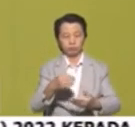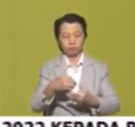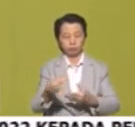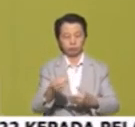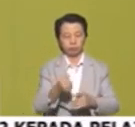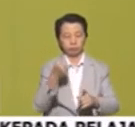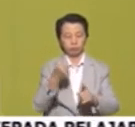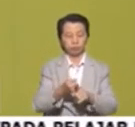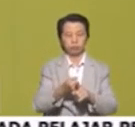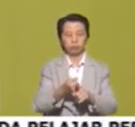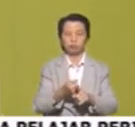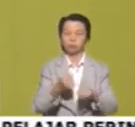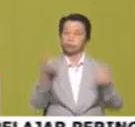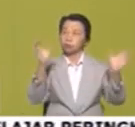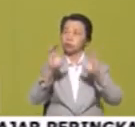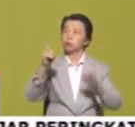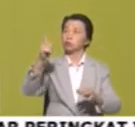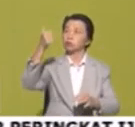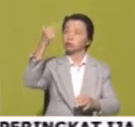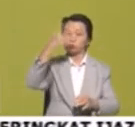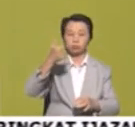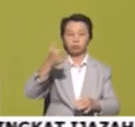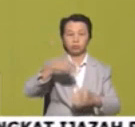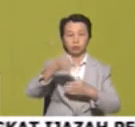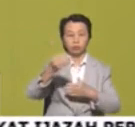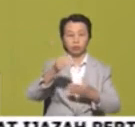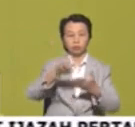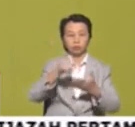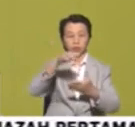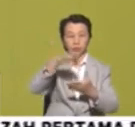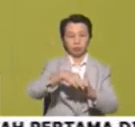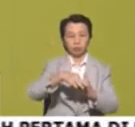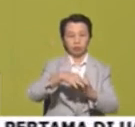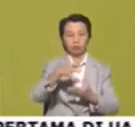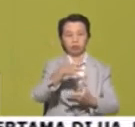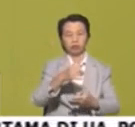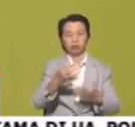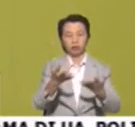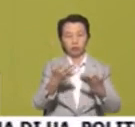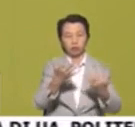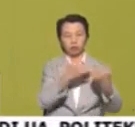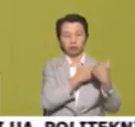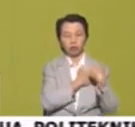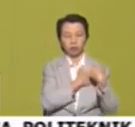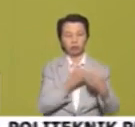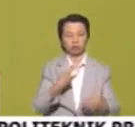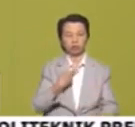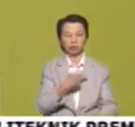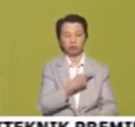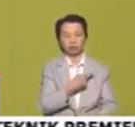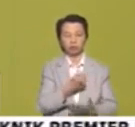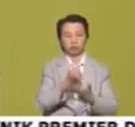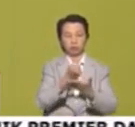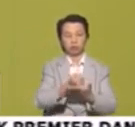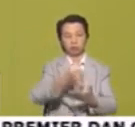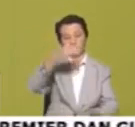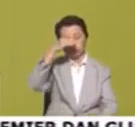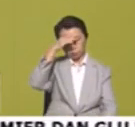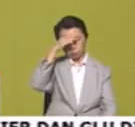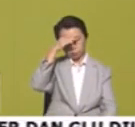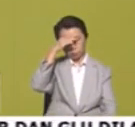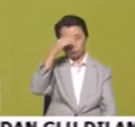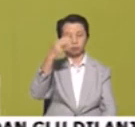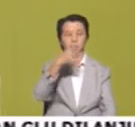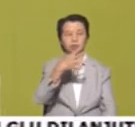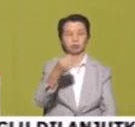awal pagi ini dengan cuaca yang cantik yang elok ini untuk keluar mengundi sama-sama tunaikan tanggungjawab kita. Ini tanggungjawab kita sebenarnya dengan bangsa Johor ini, PRN Negeri